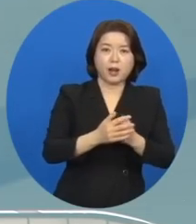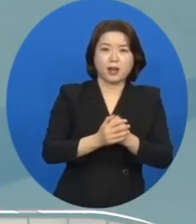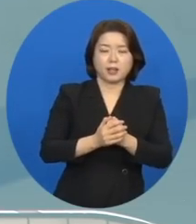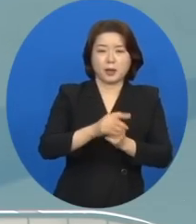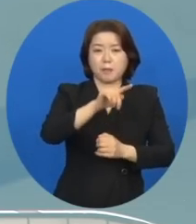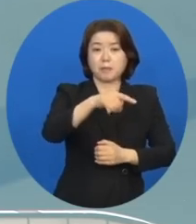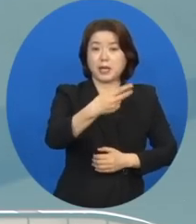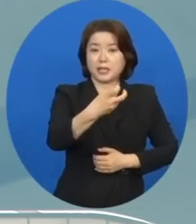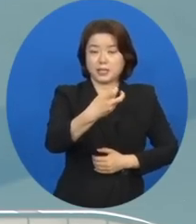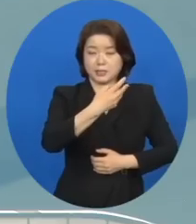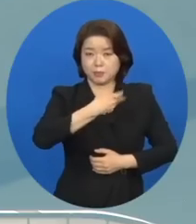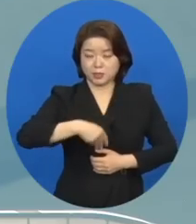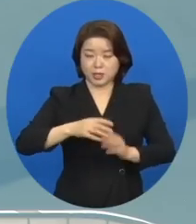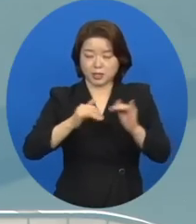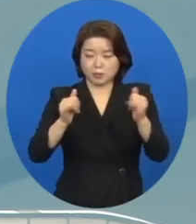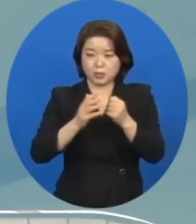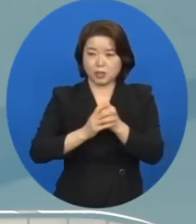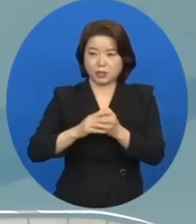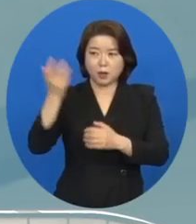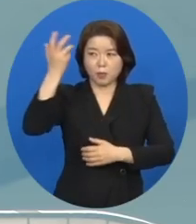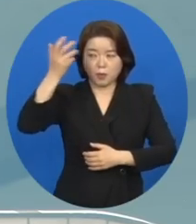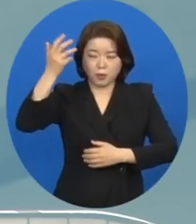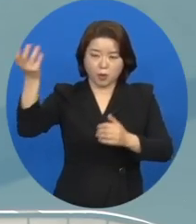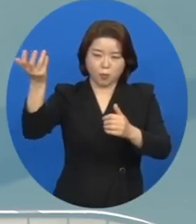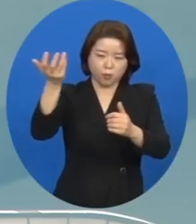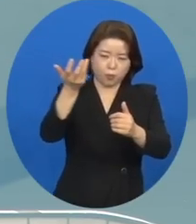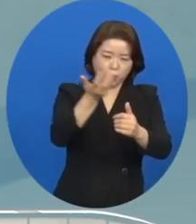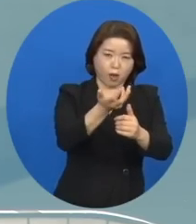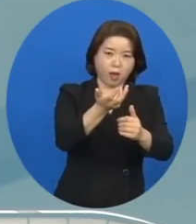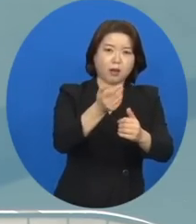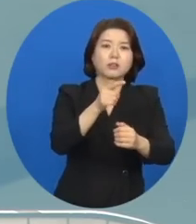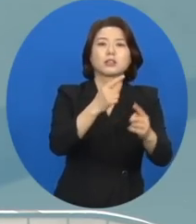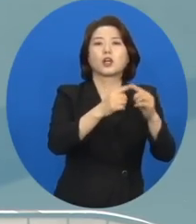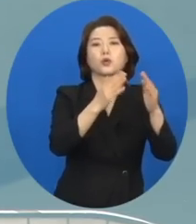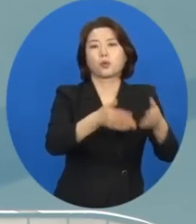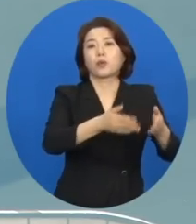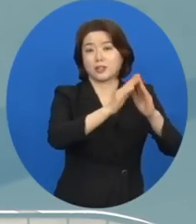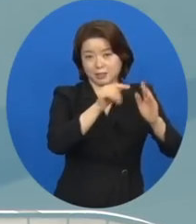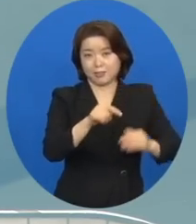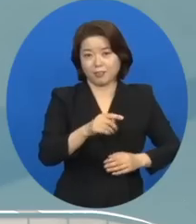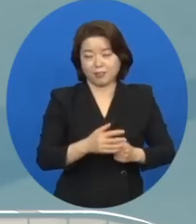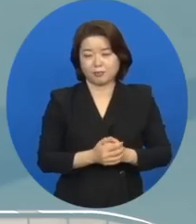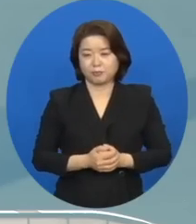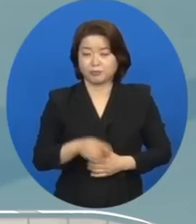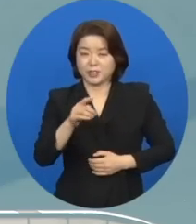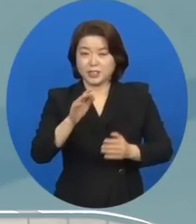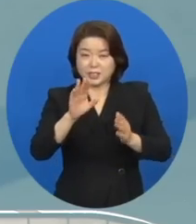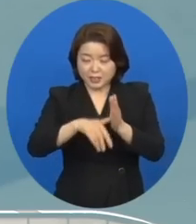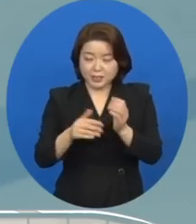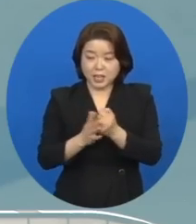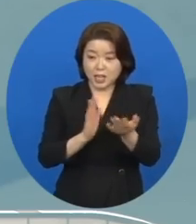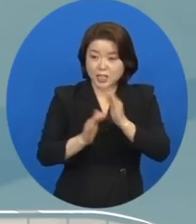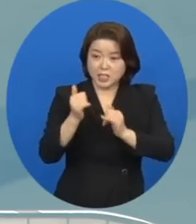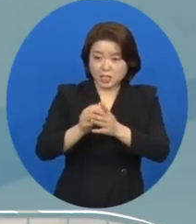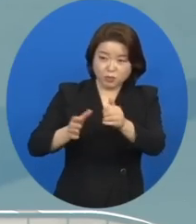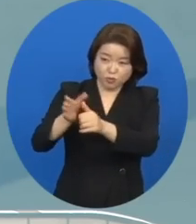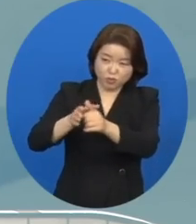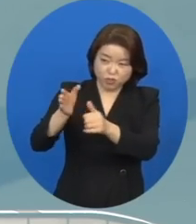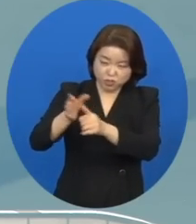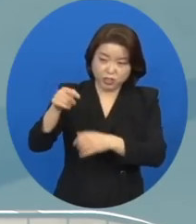사람들에게 임하였습니다. 교회가 탄생한 것이죠. 베드로가 성령 충만하여서 바로 그 사람들, 예수님을 죽이라고 외쳤던 그 사람들에게 설교를